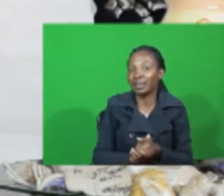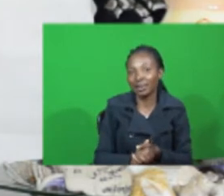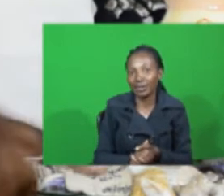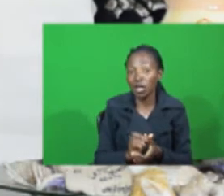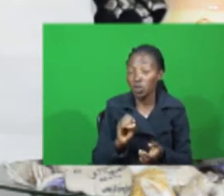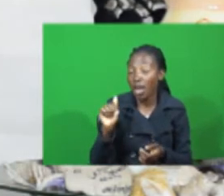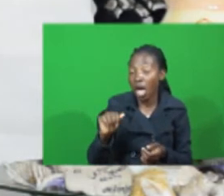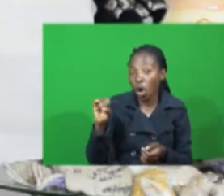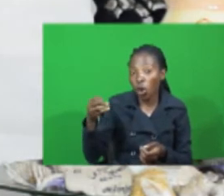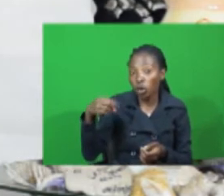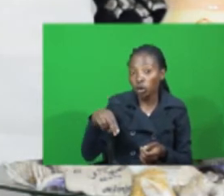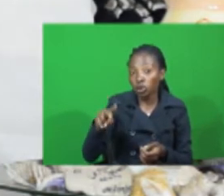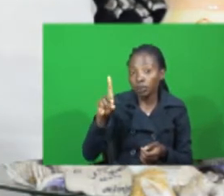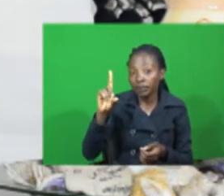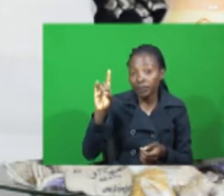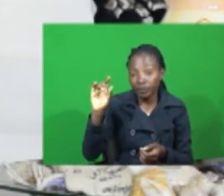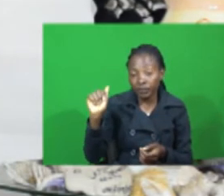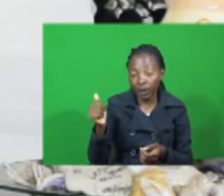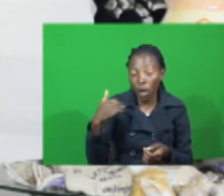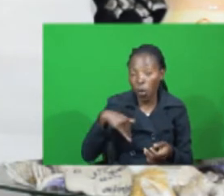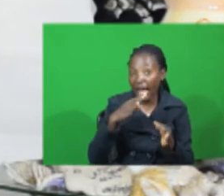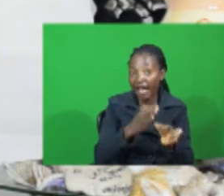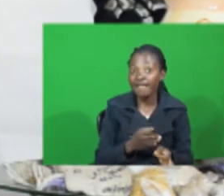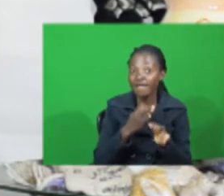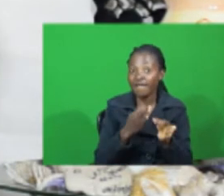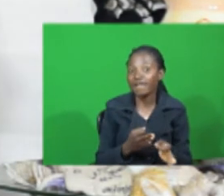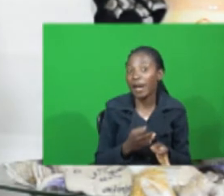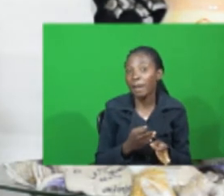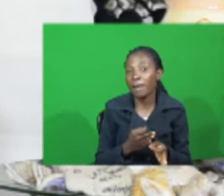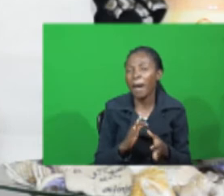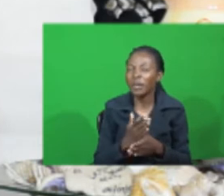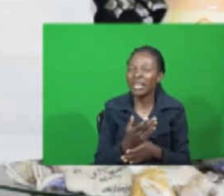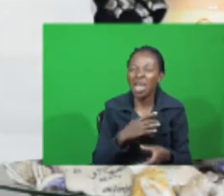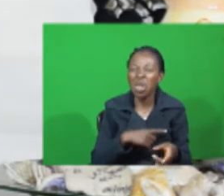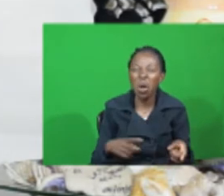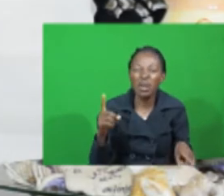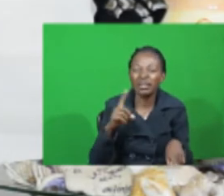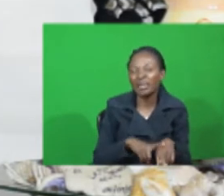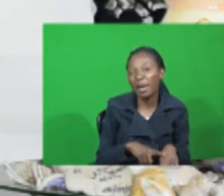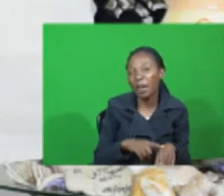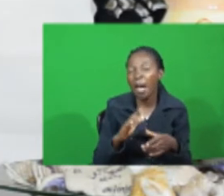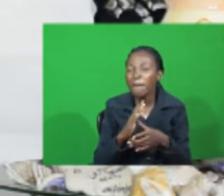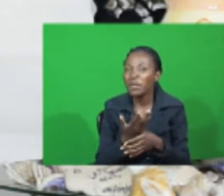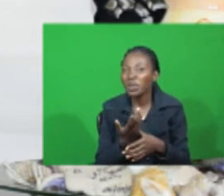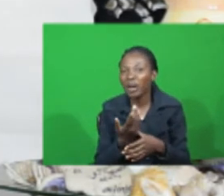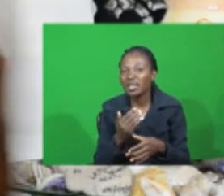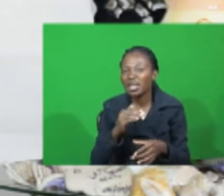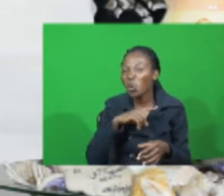ari kuenda kupras ehe hanzi sengwa inge yapindana apa munhu angadi